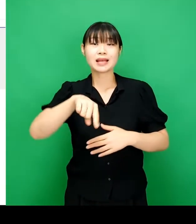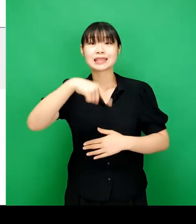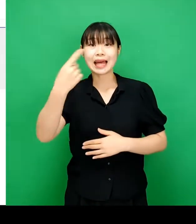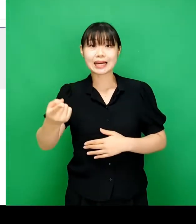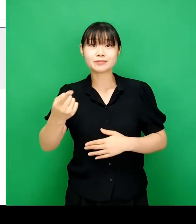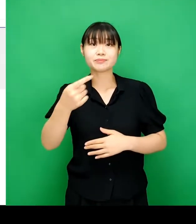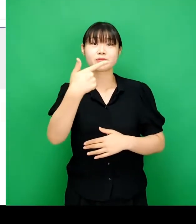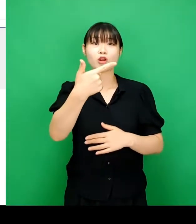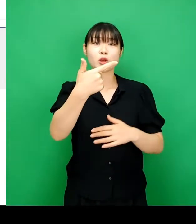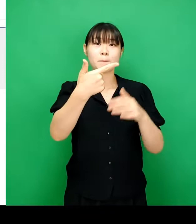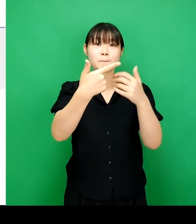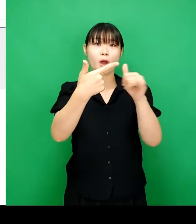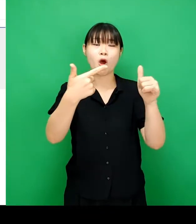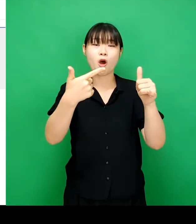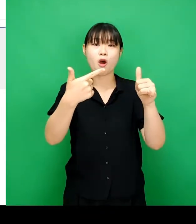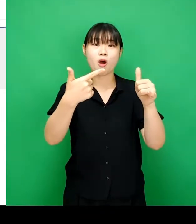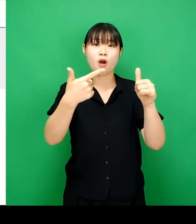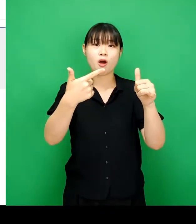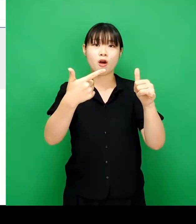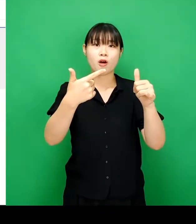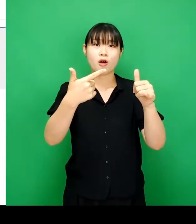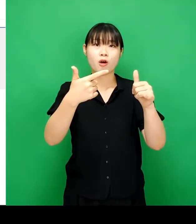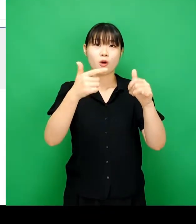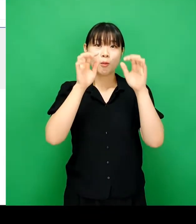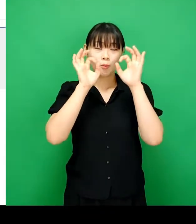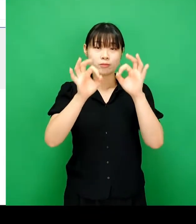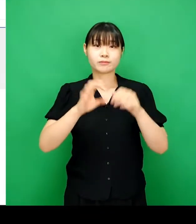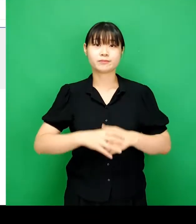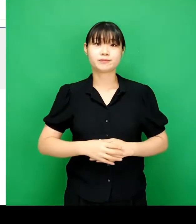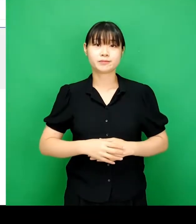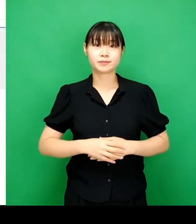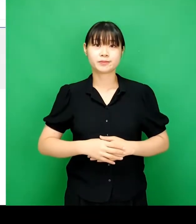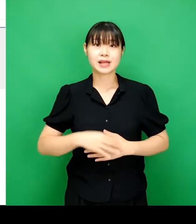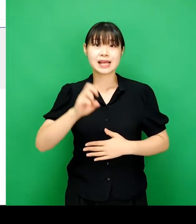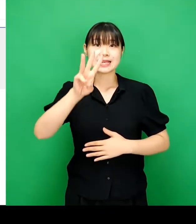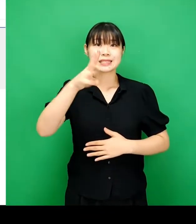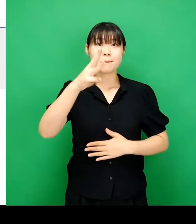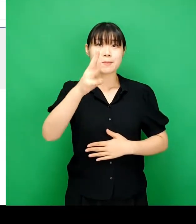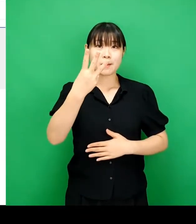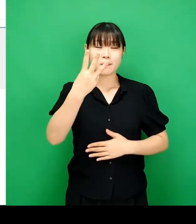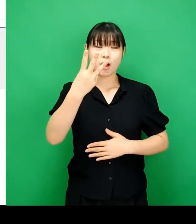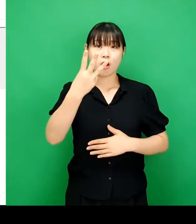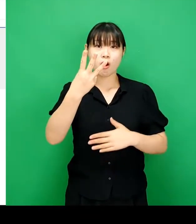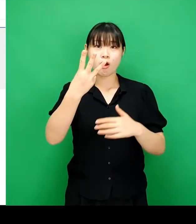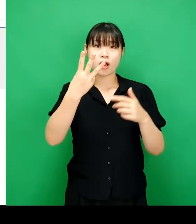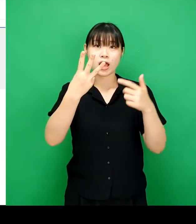아래 페이지 번호를 클릭하면 다음 순서인 6명 의원들의 명단이 보입니다.